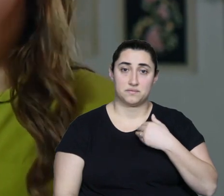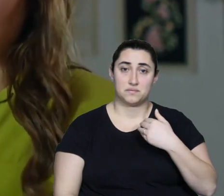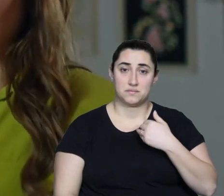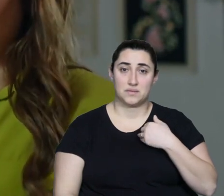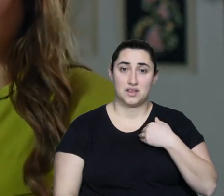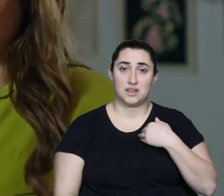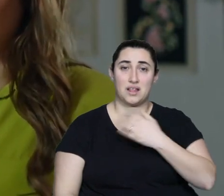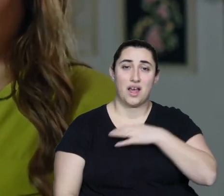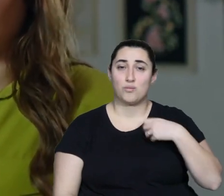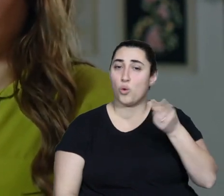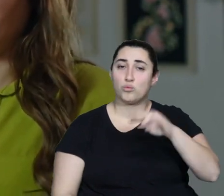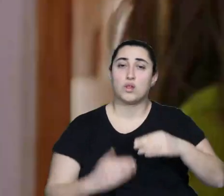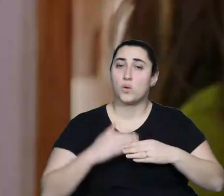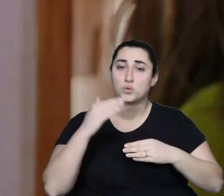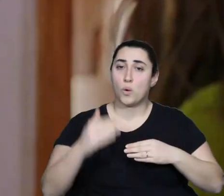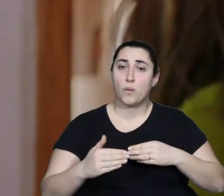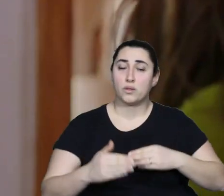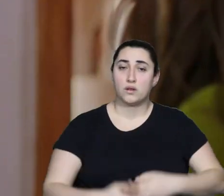Ben annemin kaybından sonra